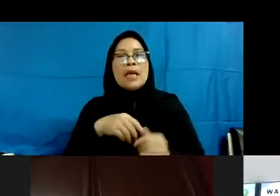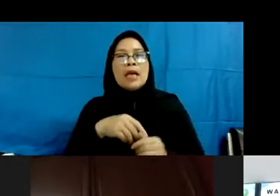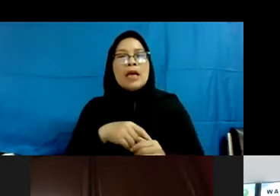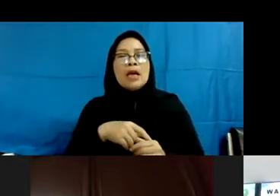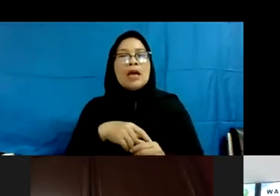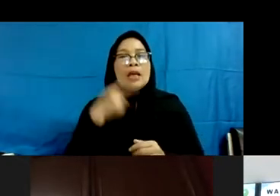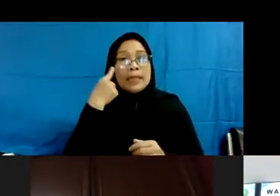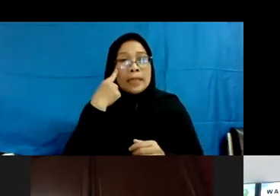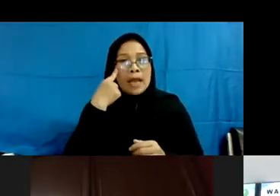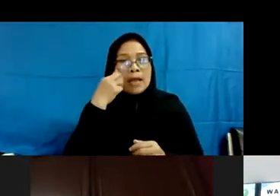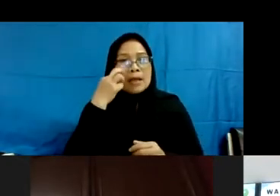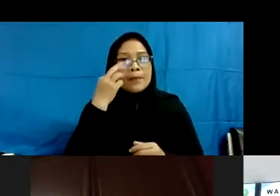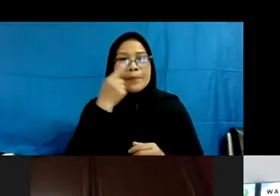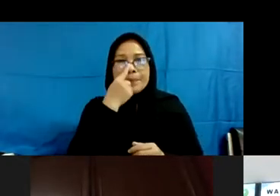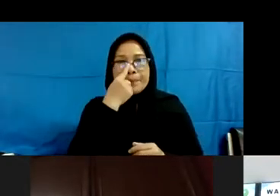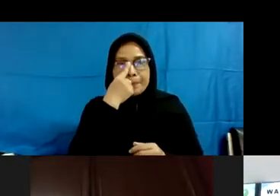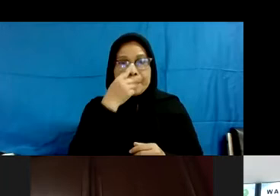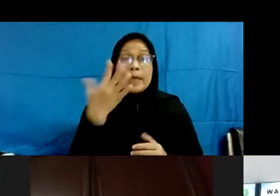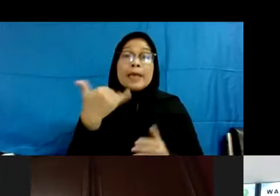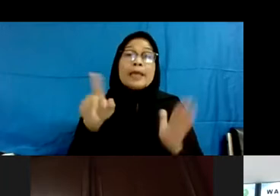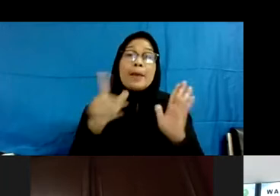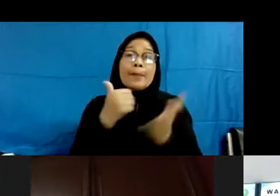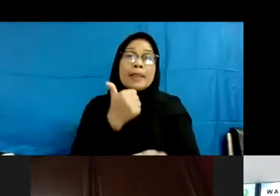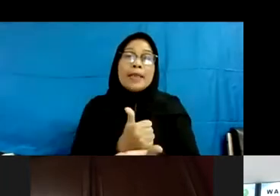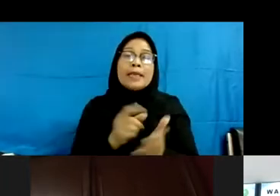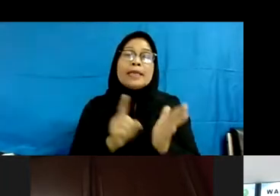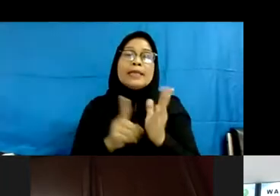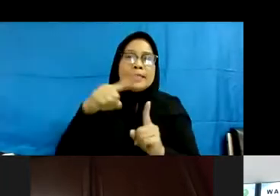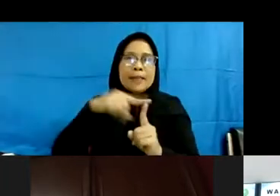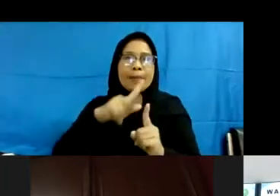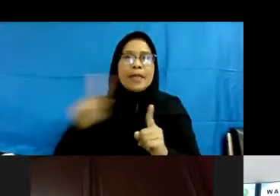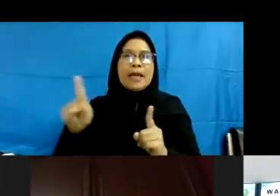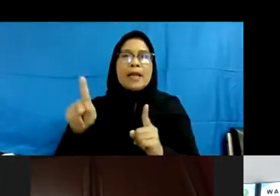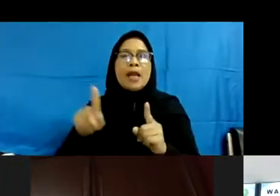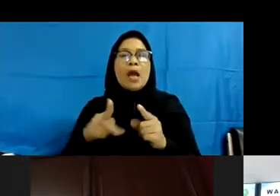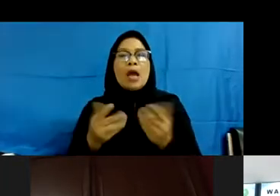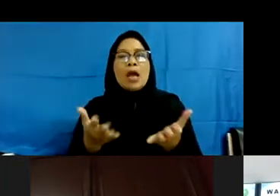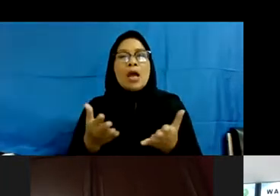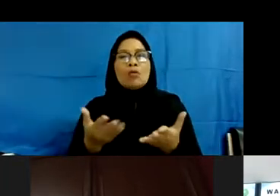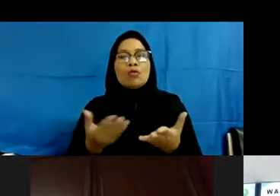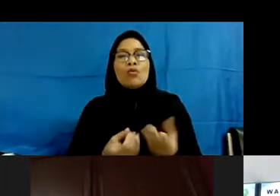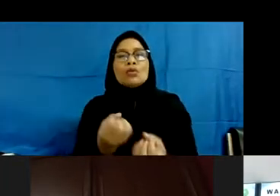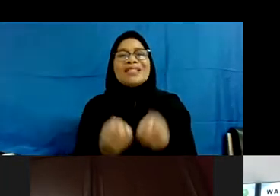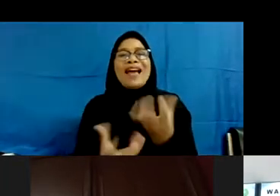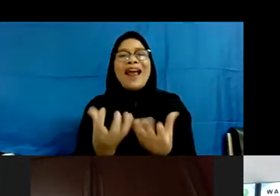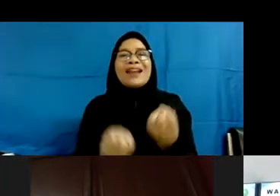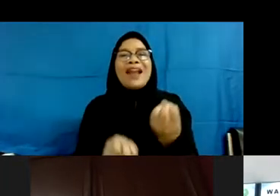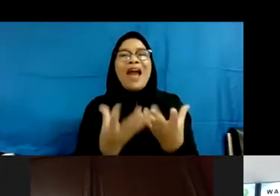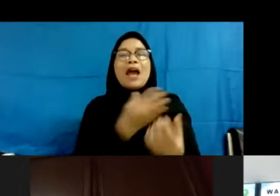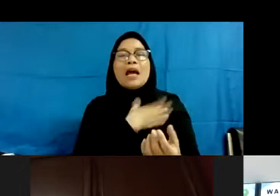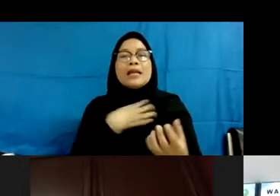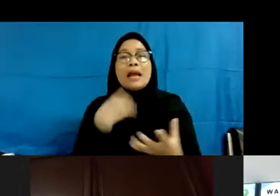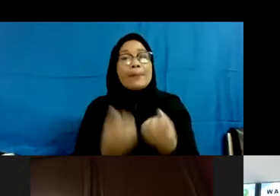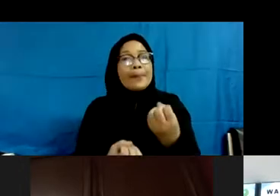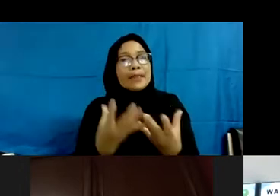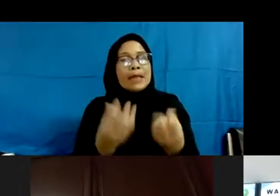Dan yang perlu penting juga disampaikan di sini adalah bahwa sarana dan prasarana menjadi hal yang sangat penting.